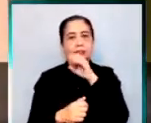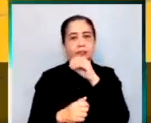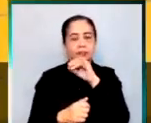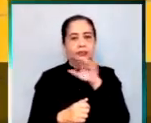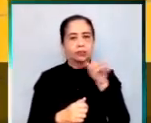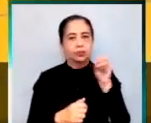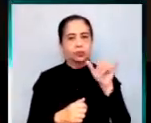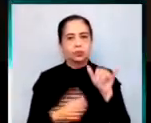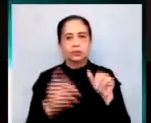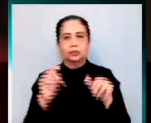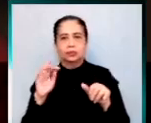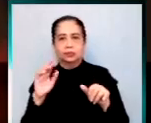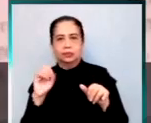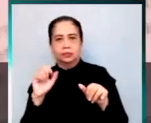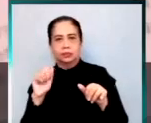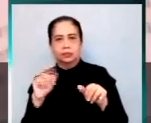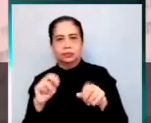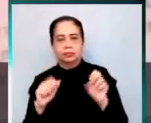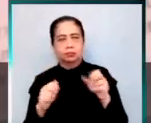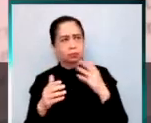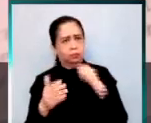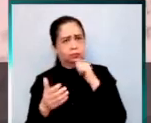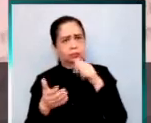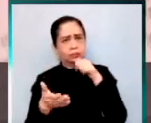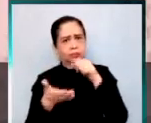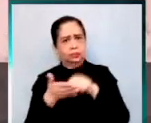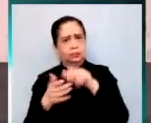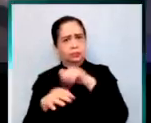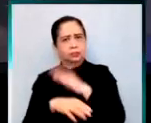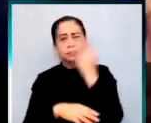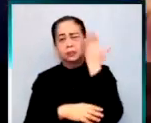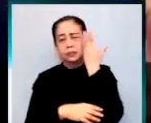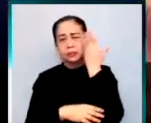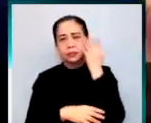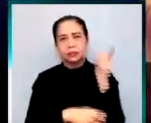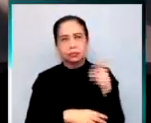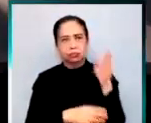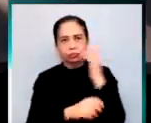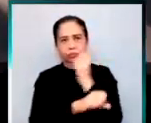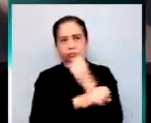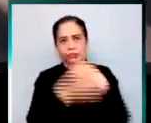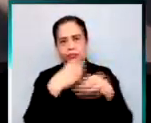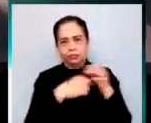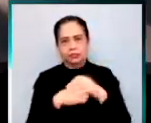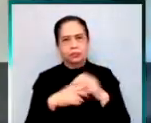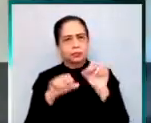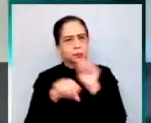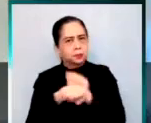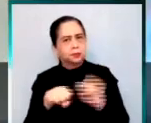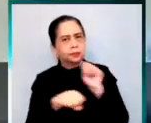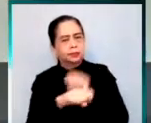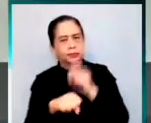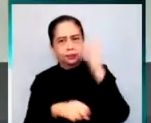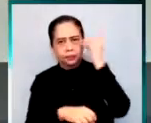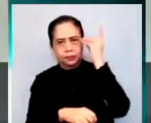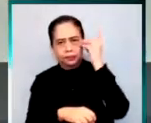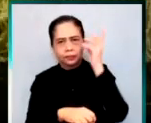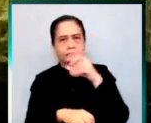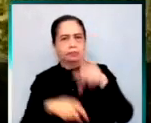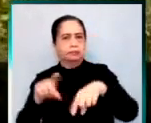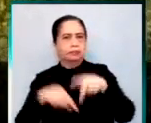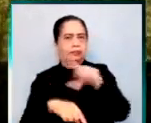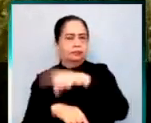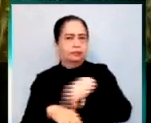Pwede kayong sulatan mo si Danny? Kunyari, ikaw siya. Ang pagpupursige ni Dave at ng mga kaibigan niya. At